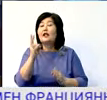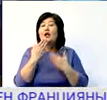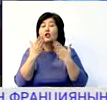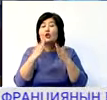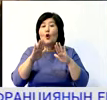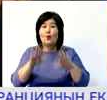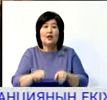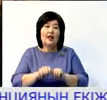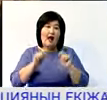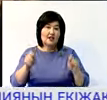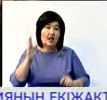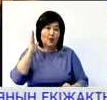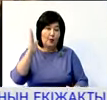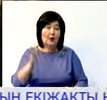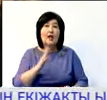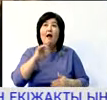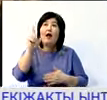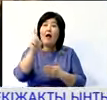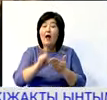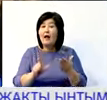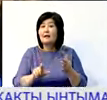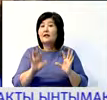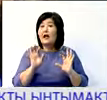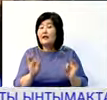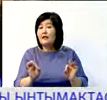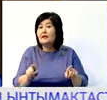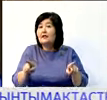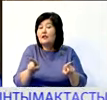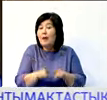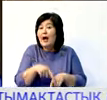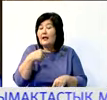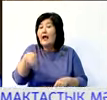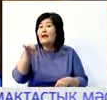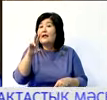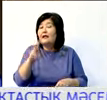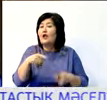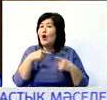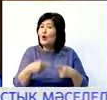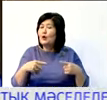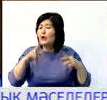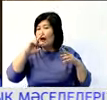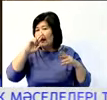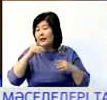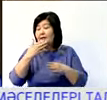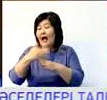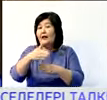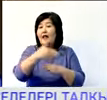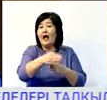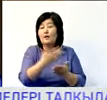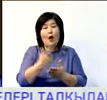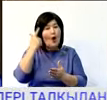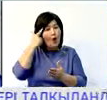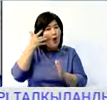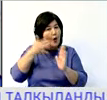ашылатын болады. Әннің де естісі бар, есері бар дегенде діннің де түрлі теріс тармағы бар.